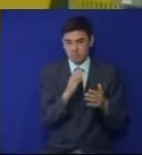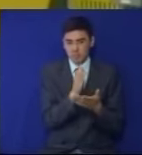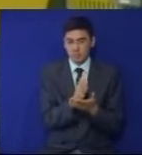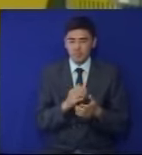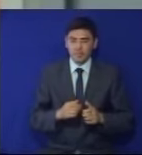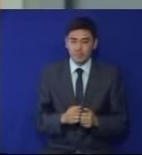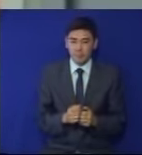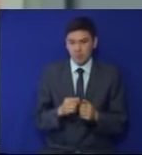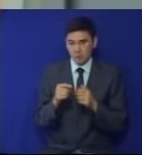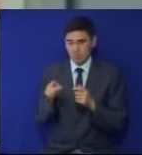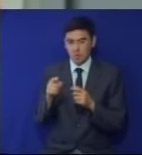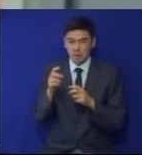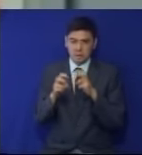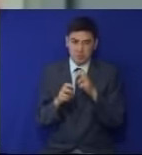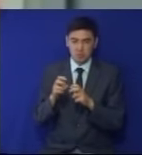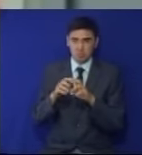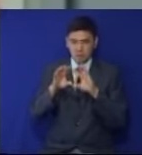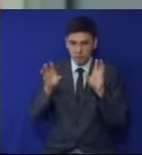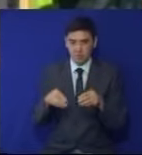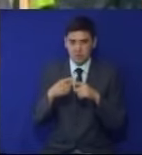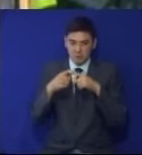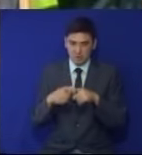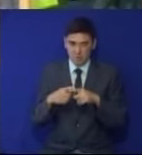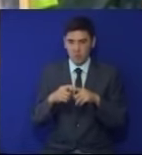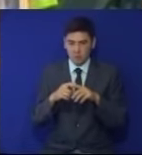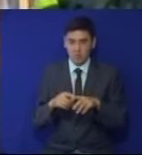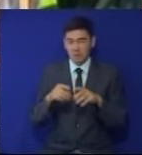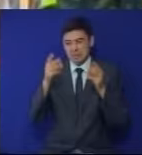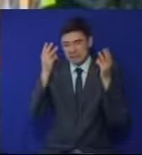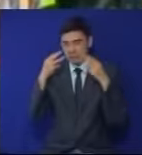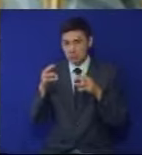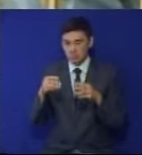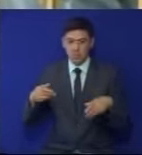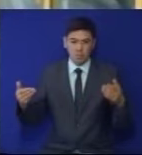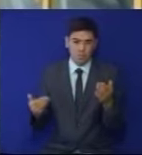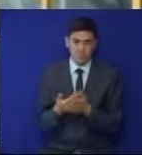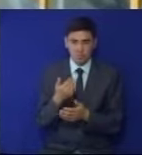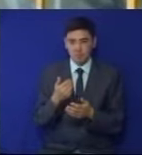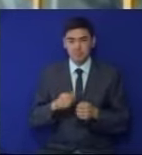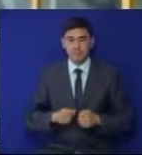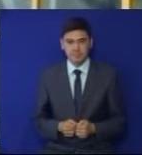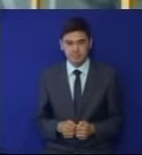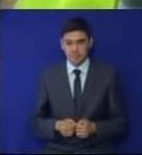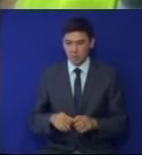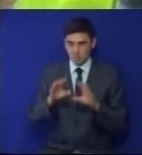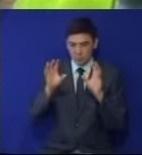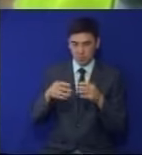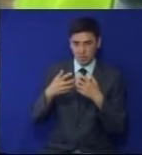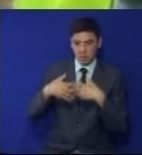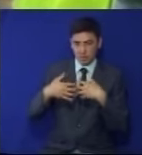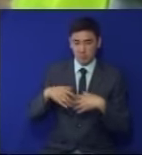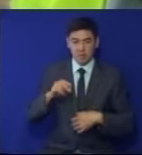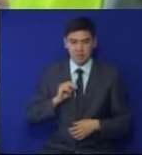кешенінде орнатылған қондырғылар алтын кенін өңдеу технологиясы бойынша заманауи талаптарға сай. Жүйе толықтай